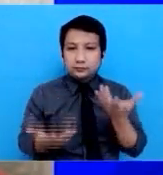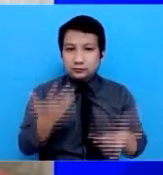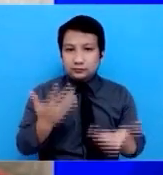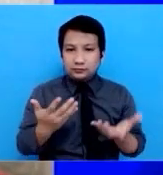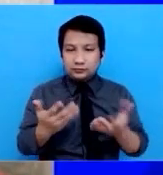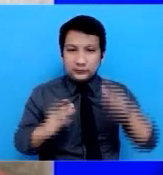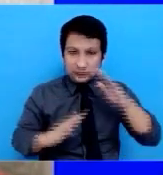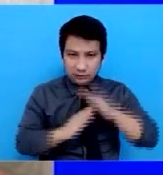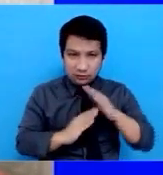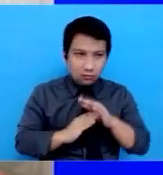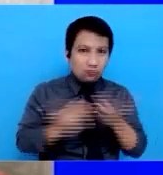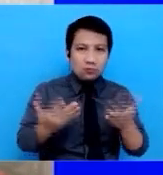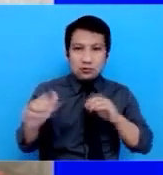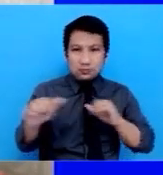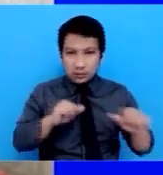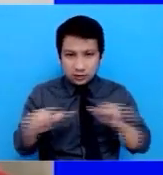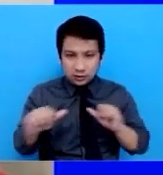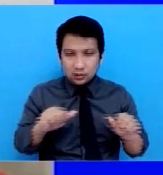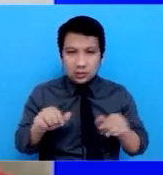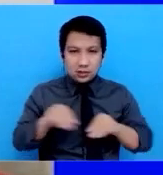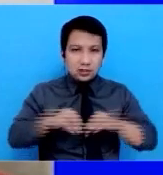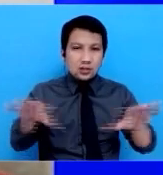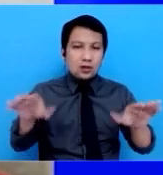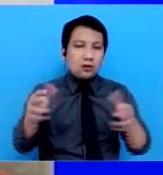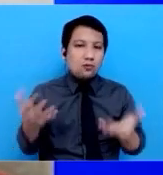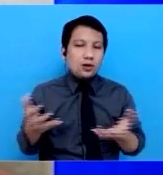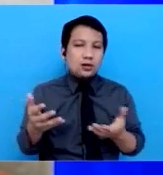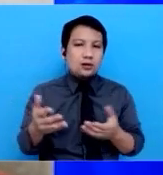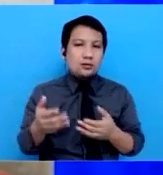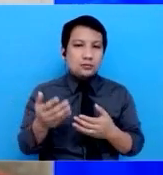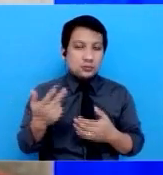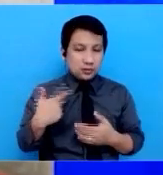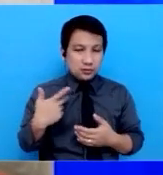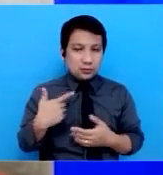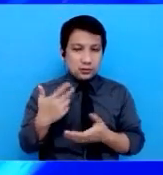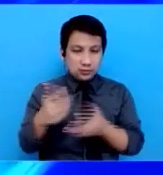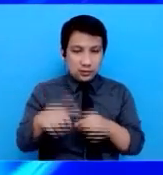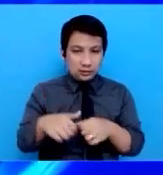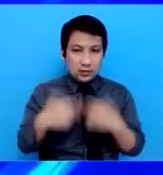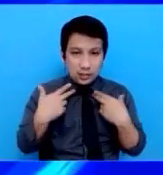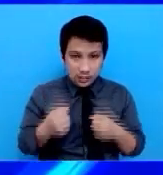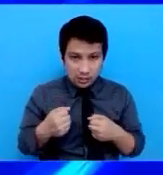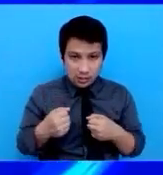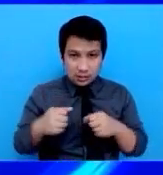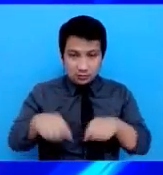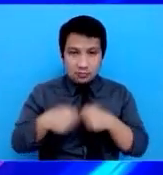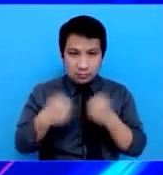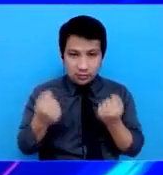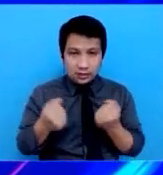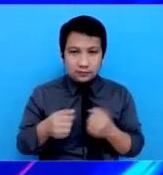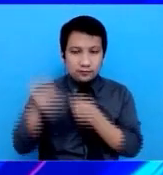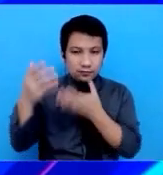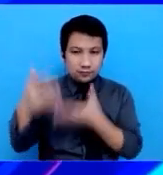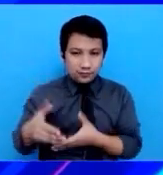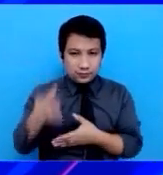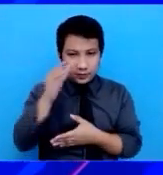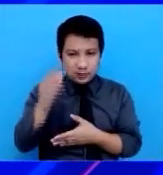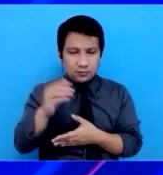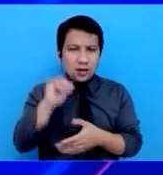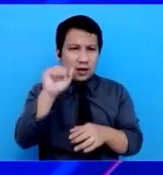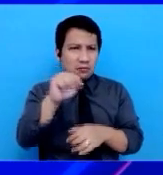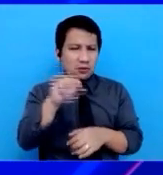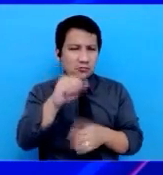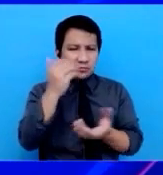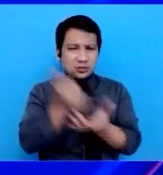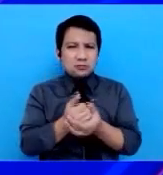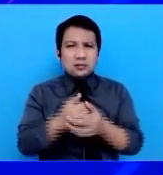wala munang mga activities na ilulunsan habang nasa health break tayo. Si Teacher Chris, pabor din sa academic